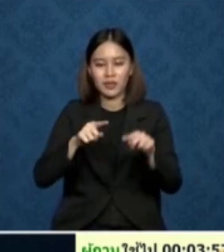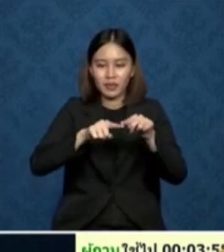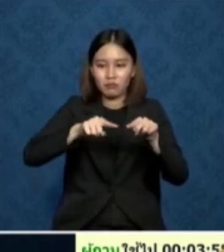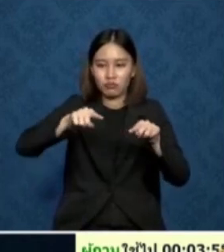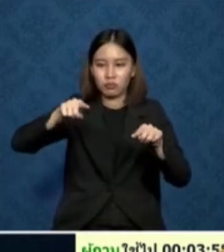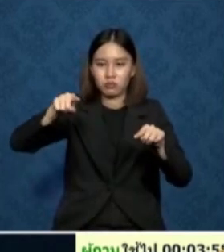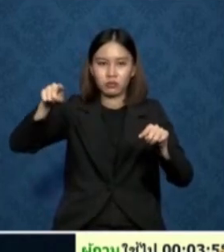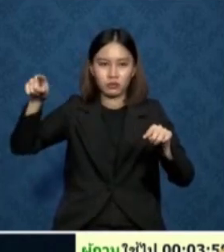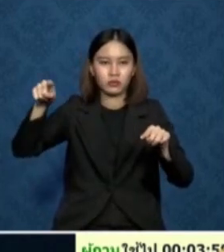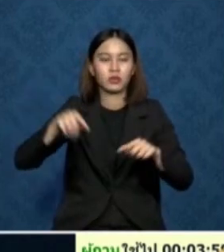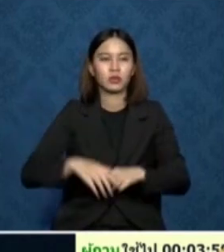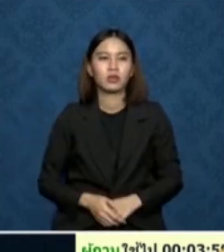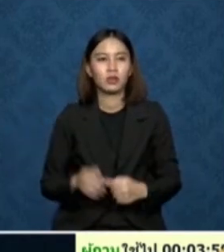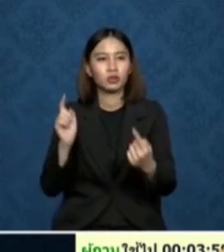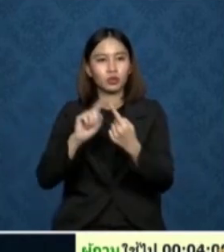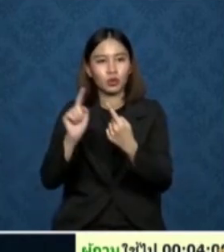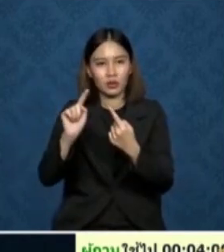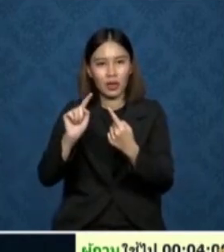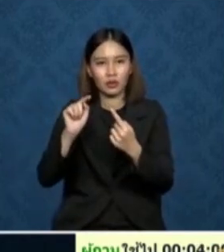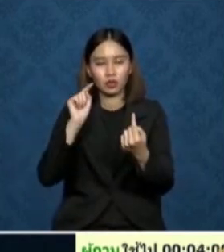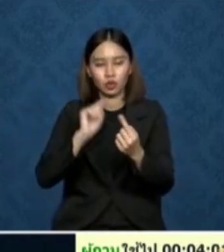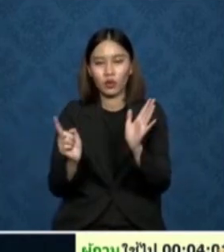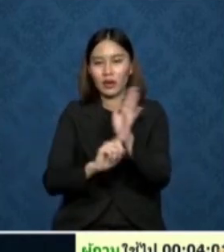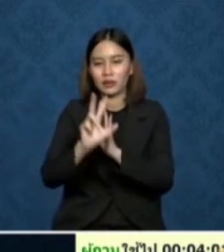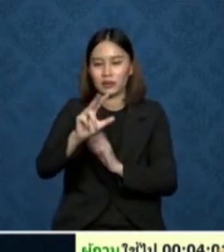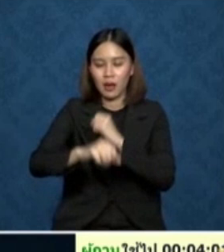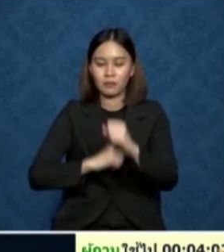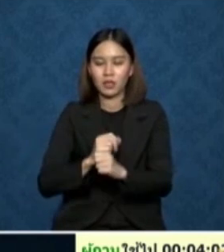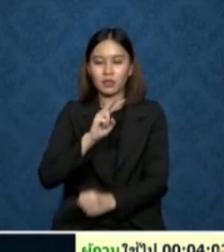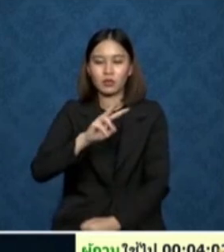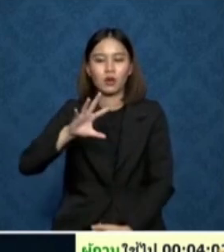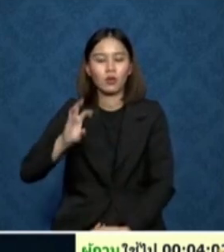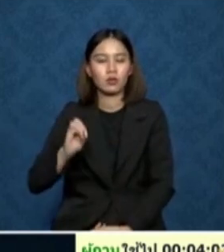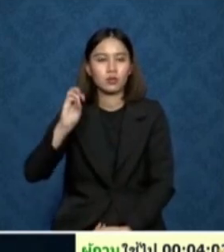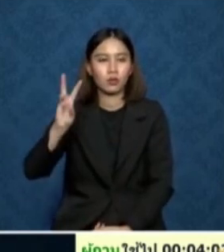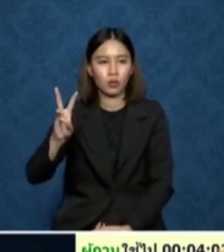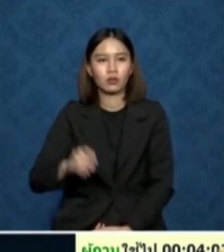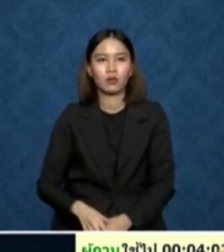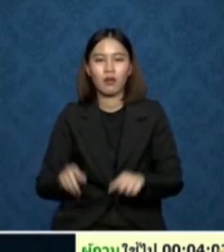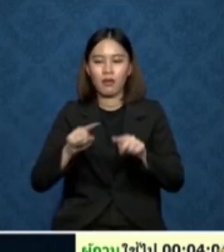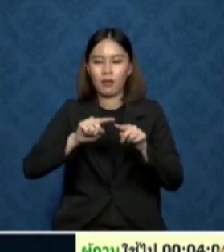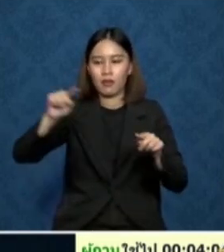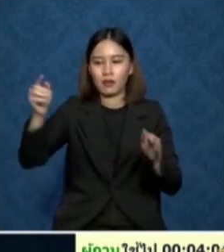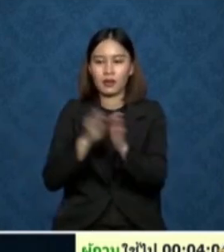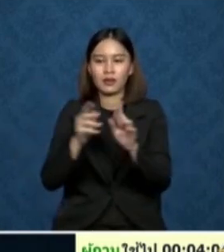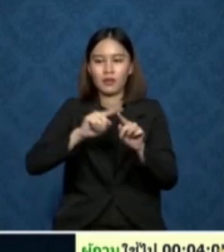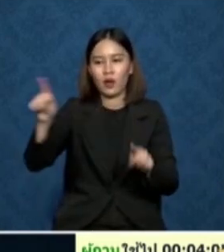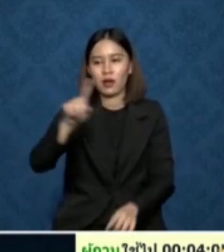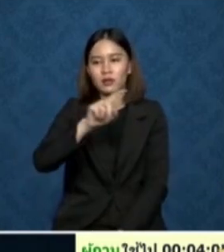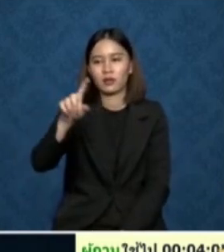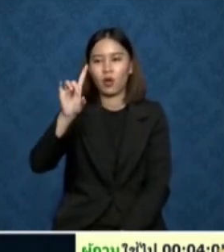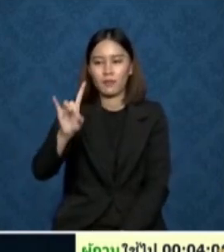นอย่ต่เนื่องครั แประทานจนมาถึงใตายมารถที่ 3 ปี 2566 ดัษณีอยู่ที่ระดับ